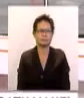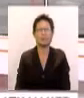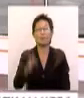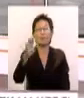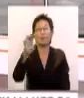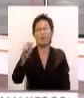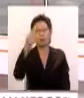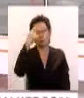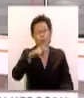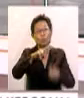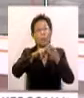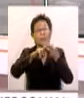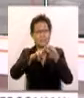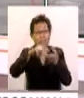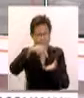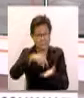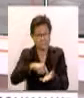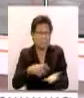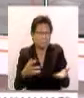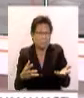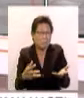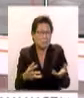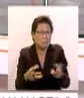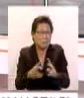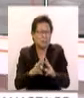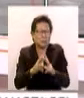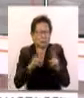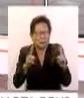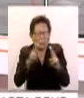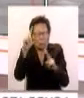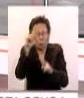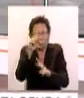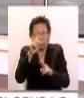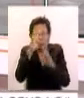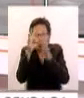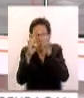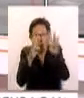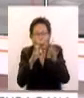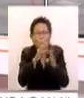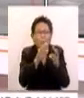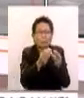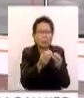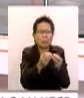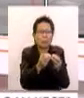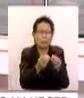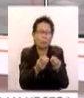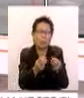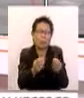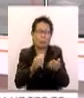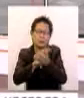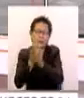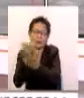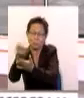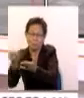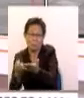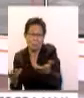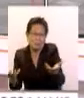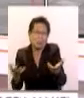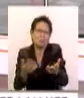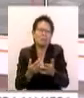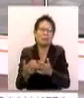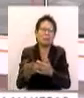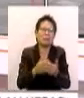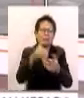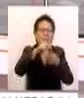Baik Farah, untuk segmen hashtag ni, bila sudah terlalu kreatif, debu pun boleh menjadi sebuah lukisan. Ya betul tu. Apapun kita akan